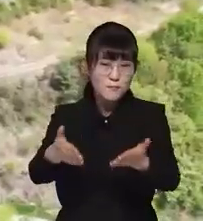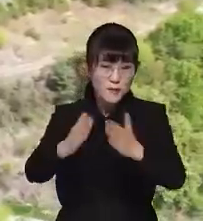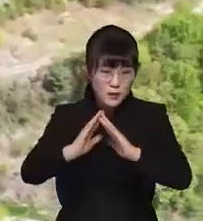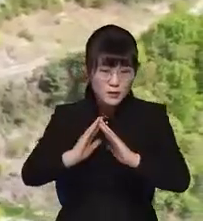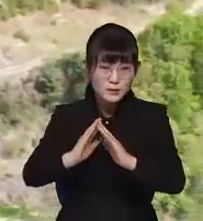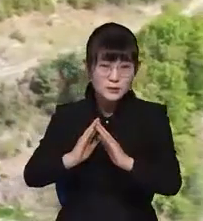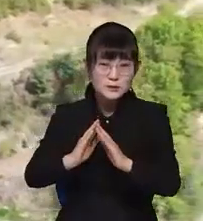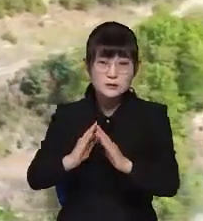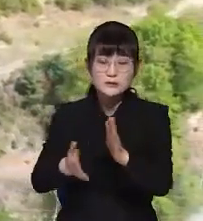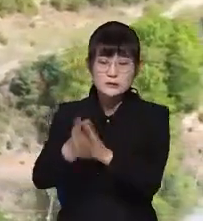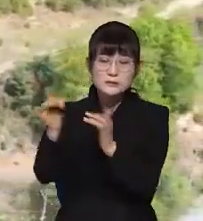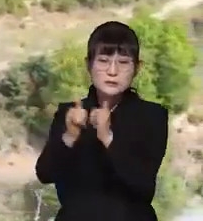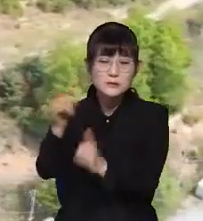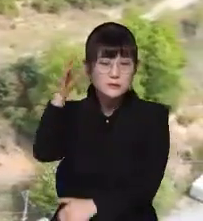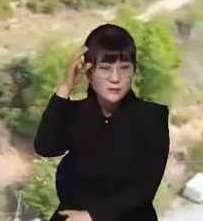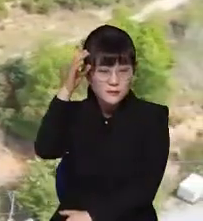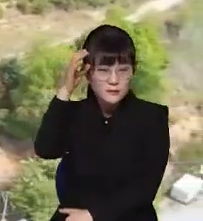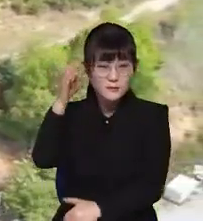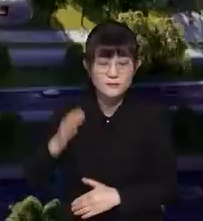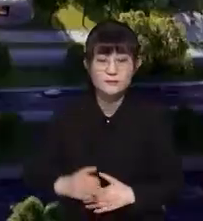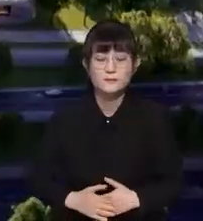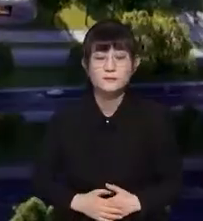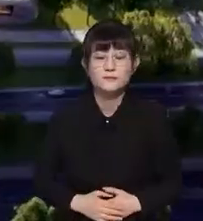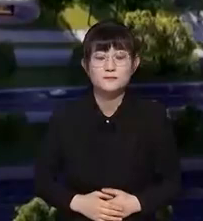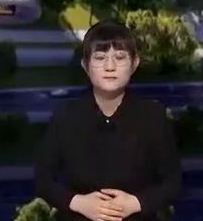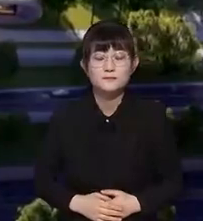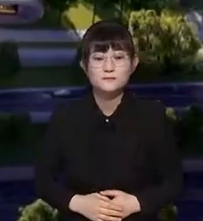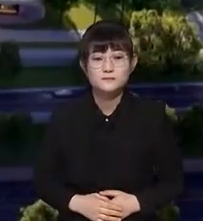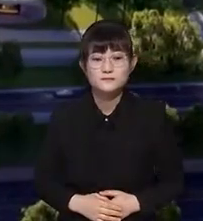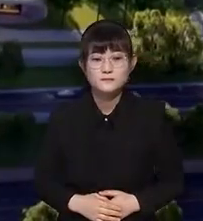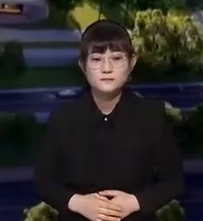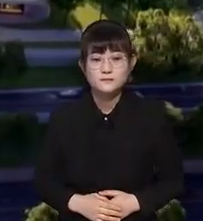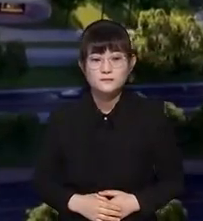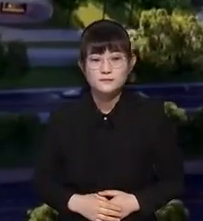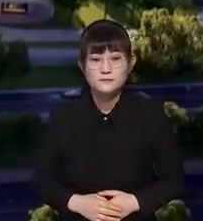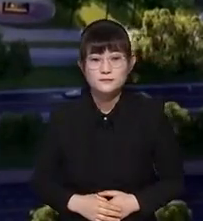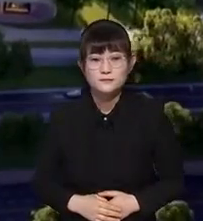완공까지 순항할지 지역민들의 기대가 모이고 있습니다. KBC 이영진입니다.